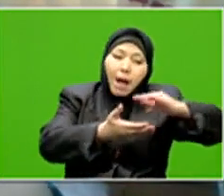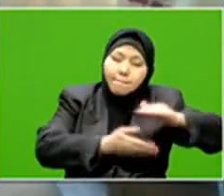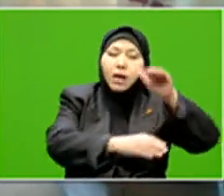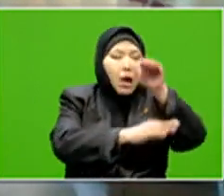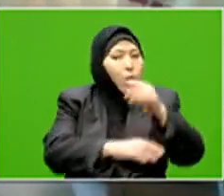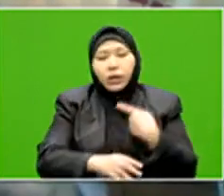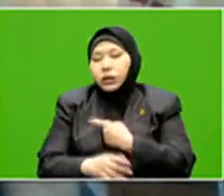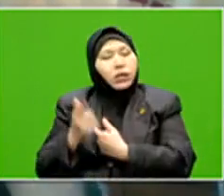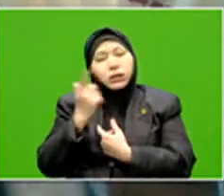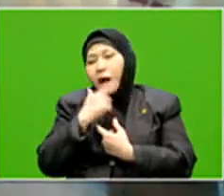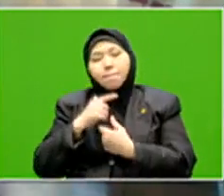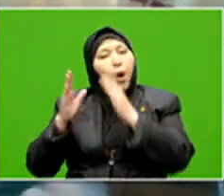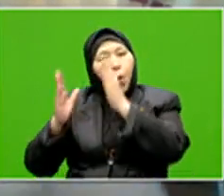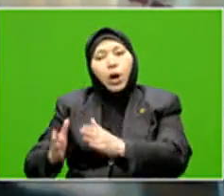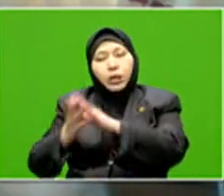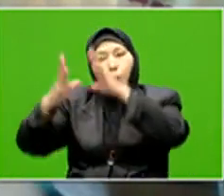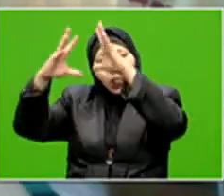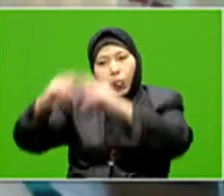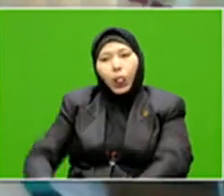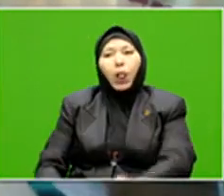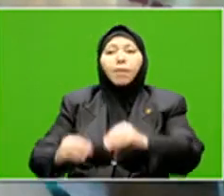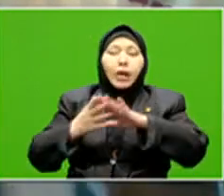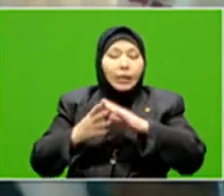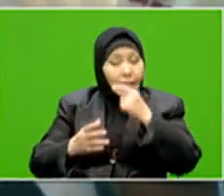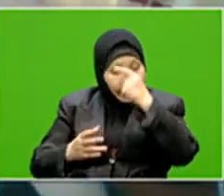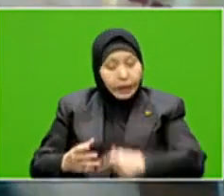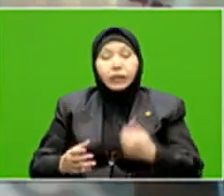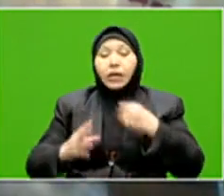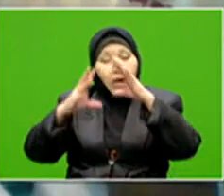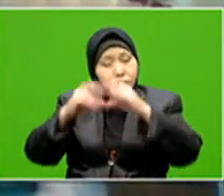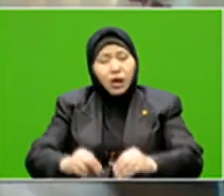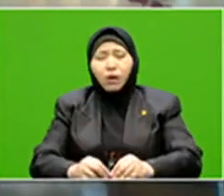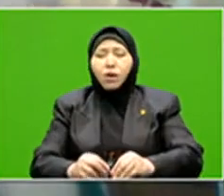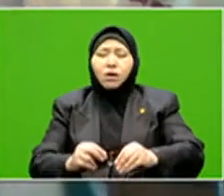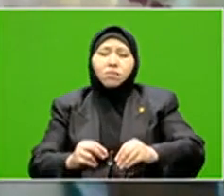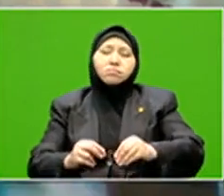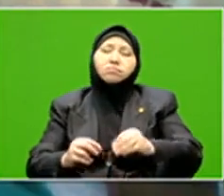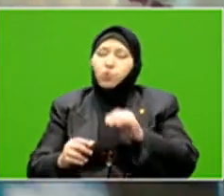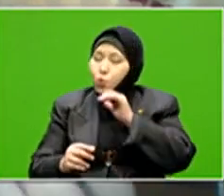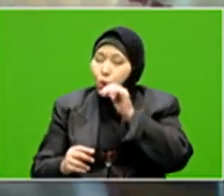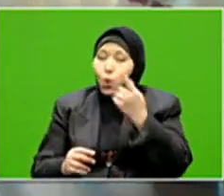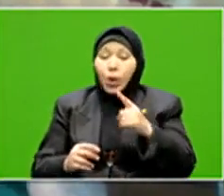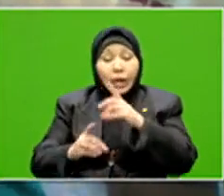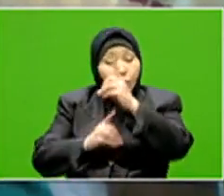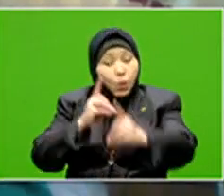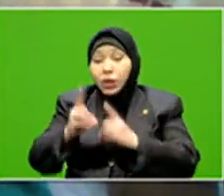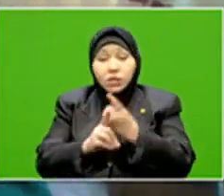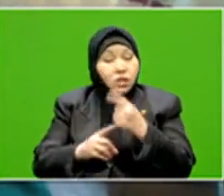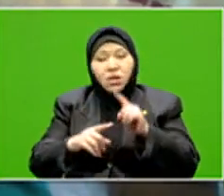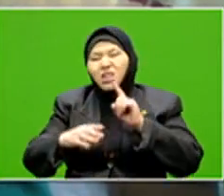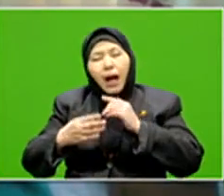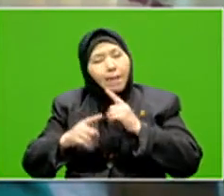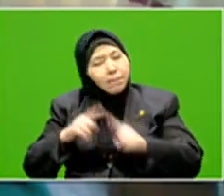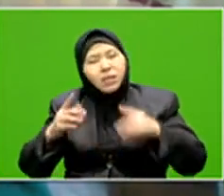tak nak orang itu dihancurkan ataupun diri kita dihancurkan, semua kita dibinasakan, bukan takat di dunia tetapi